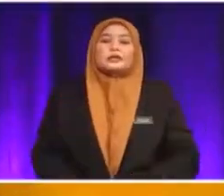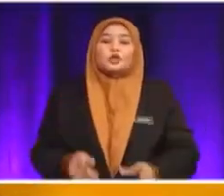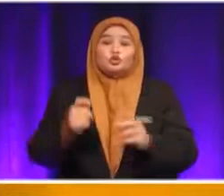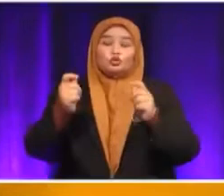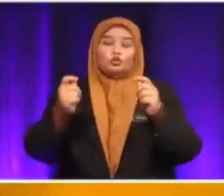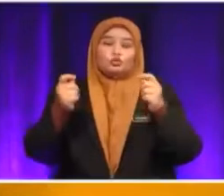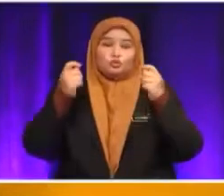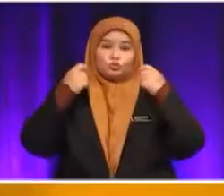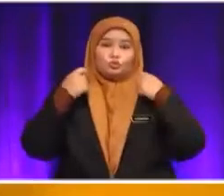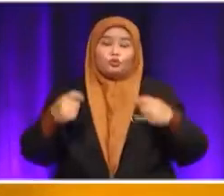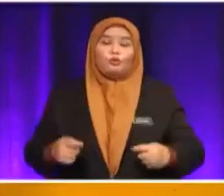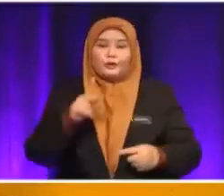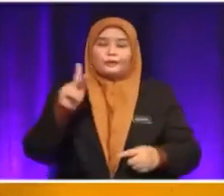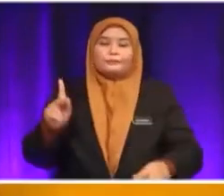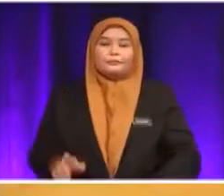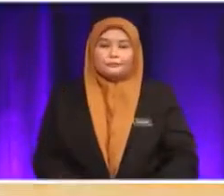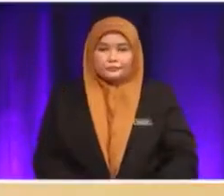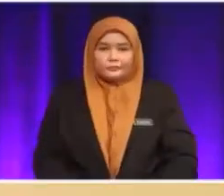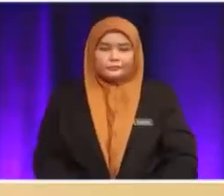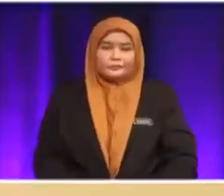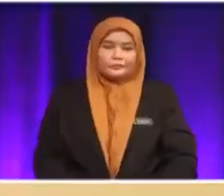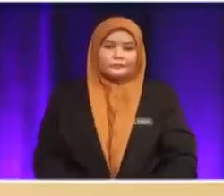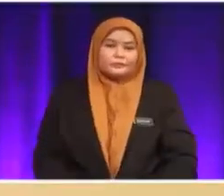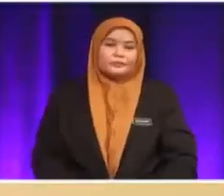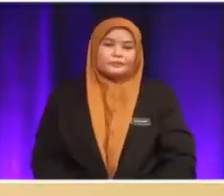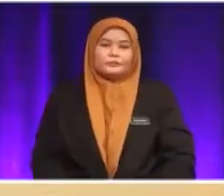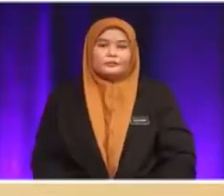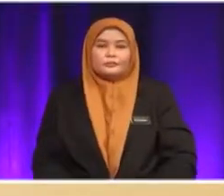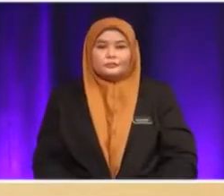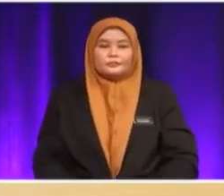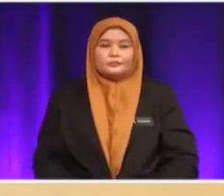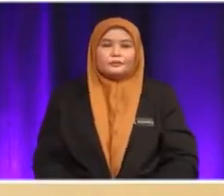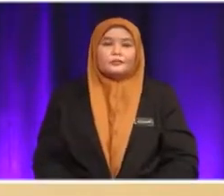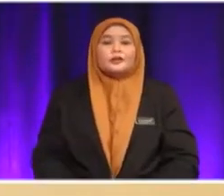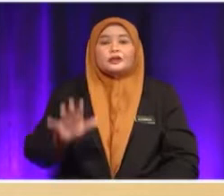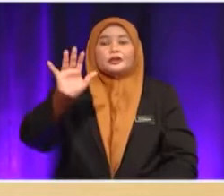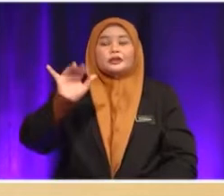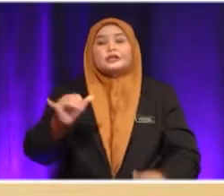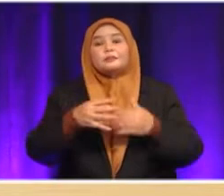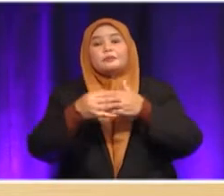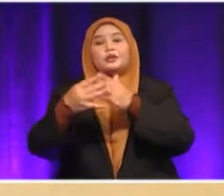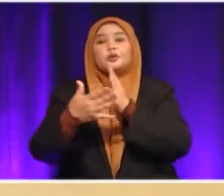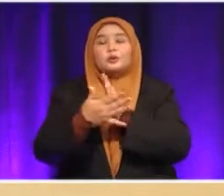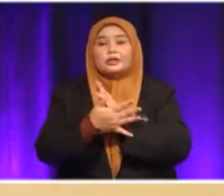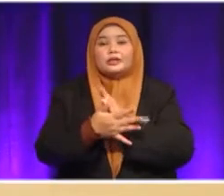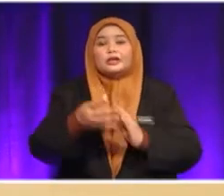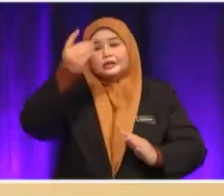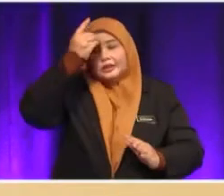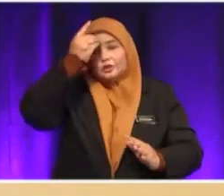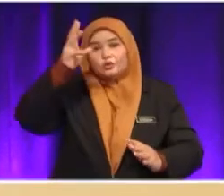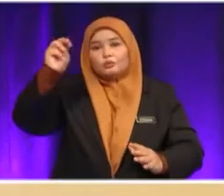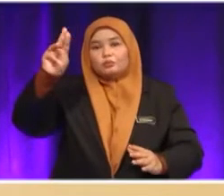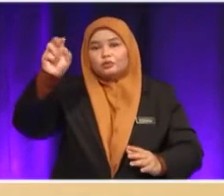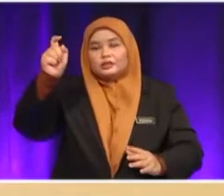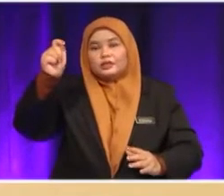pasok memegang dan sahabat Chinese yang dipimpin Datu Mustafa Datu